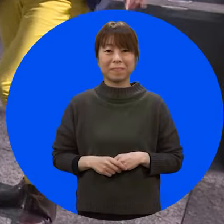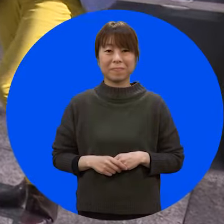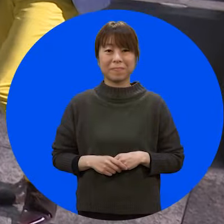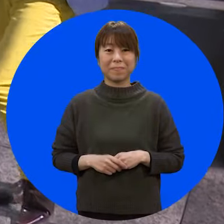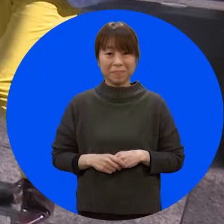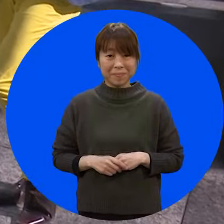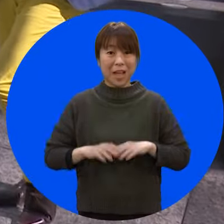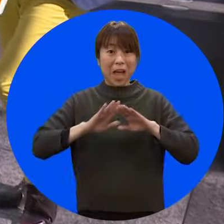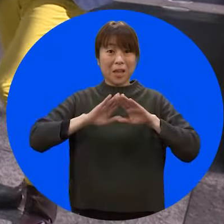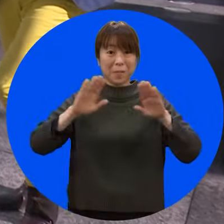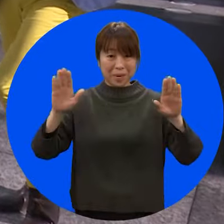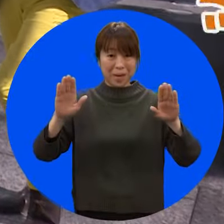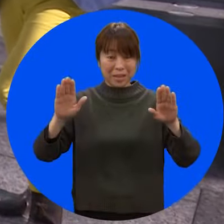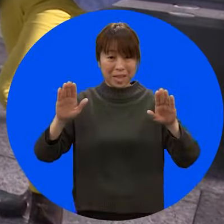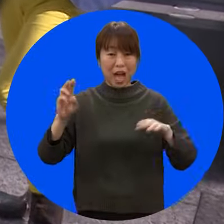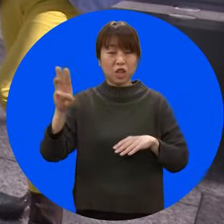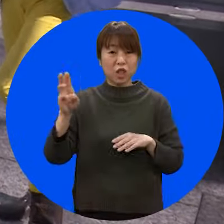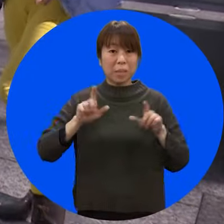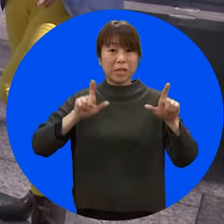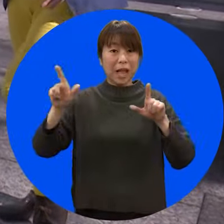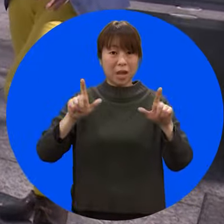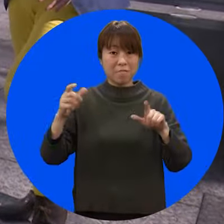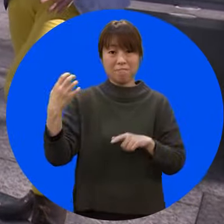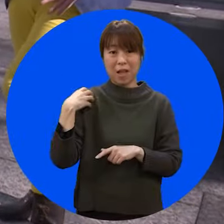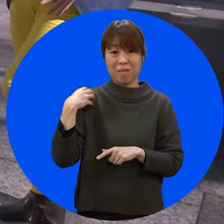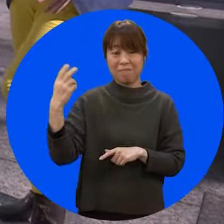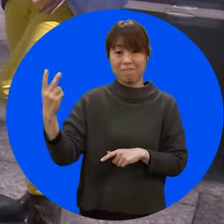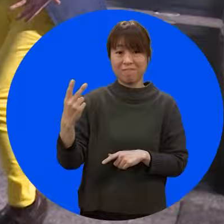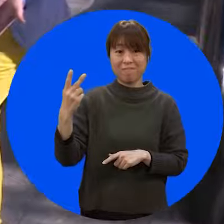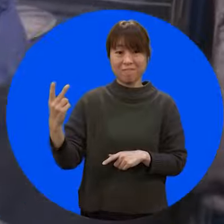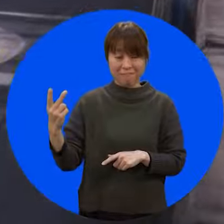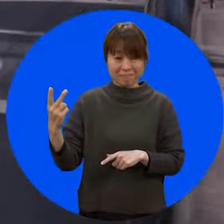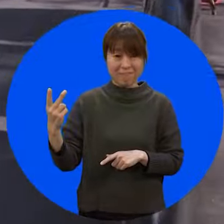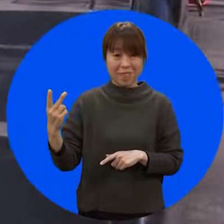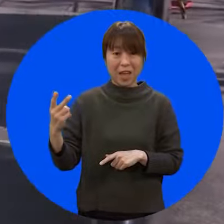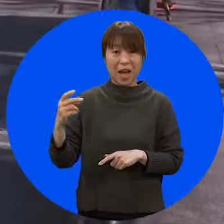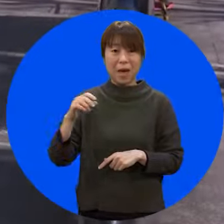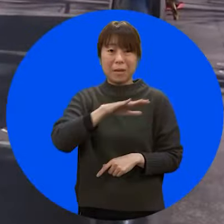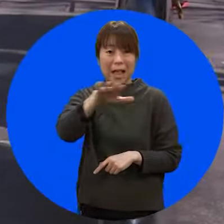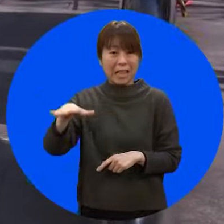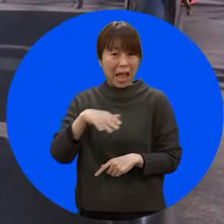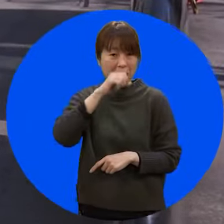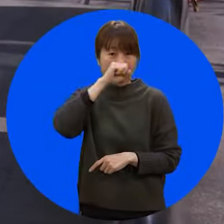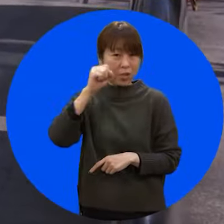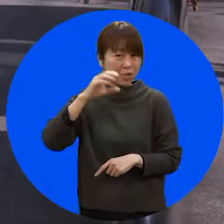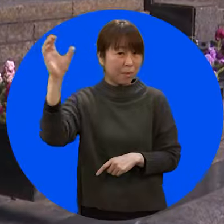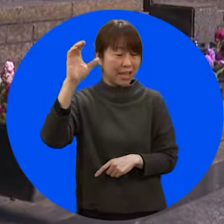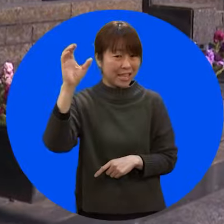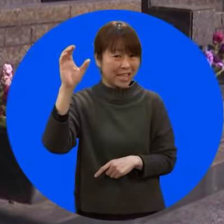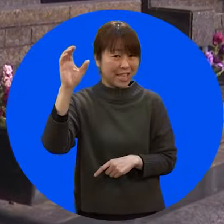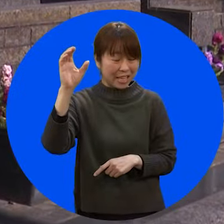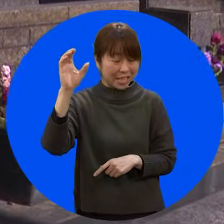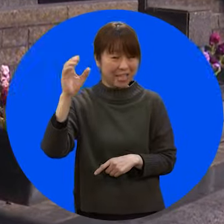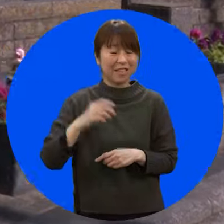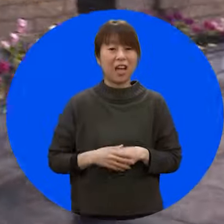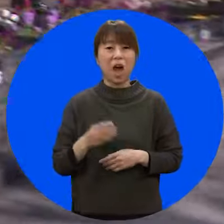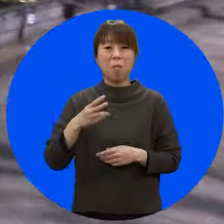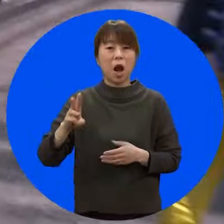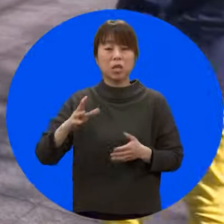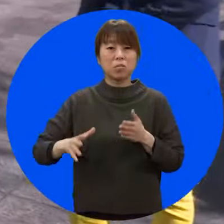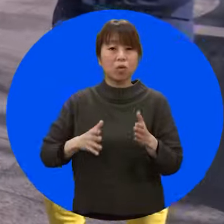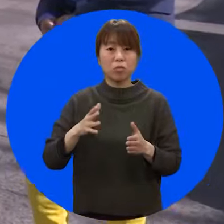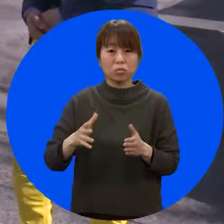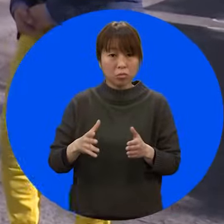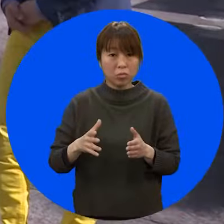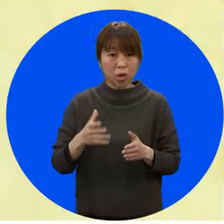始まりました。本日の杉並スタイル、杉原とウィーアー美咲で次男ボーイズです。お願いします。 皆さんよろしく。スパイシー パラスポーツ、うん、なんか興